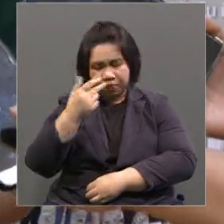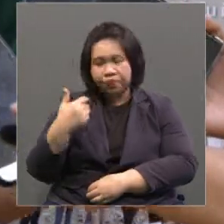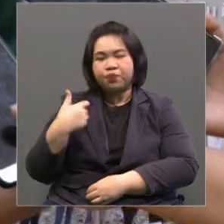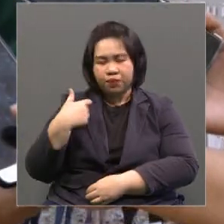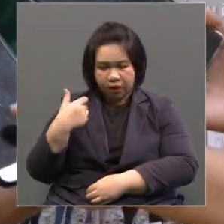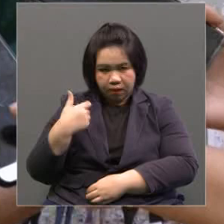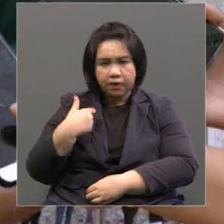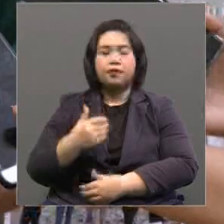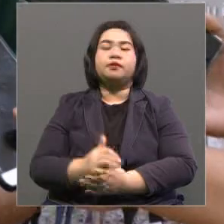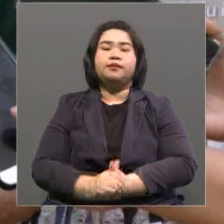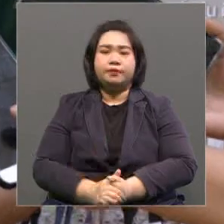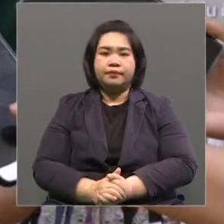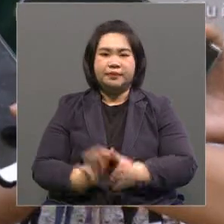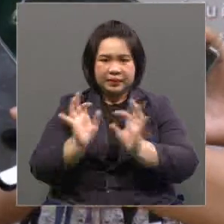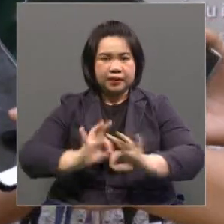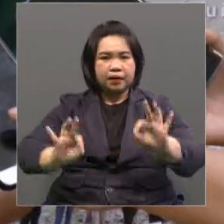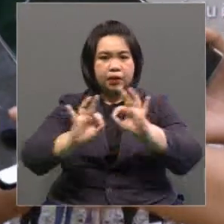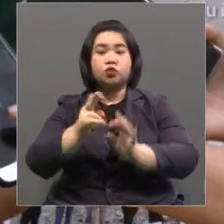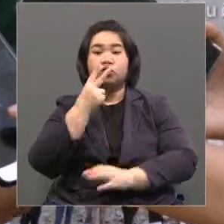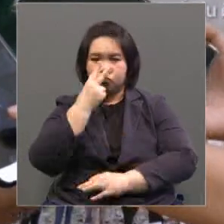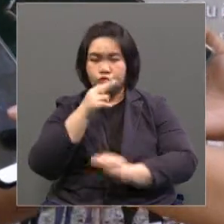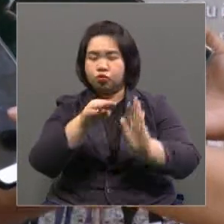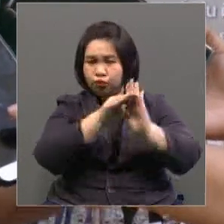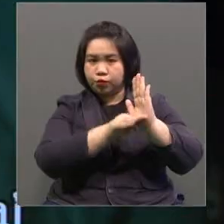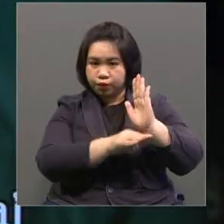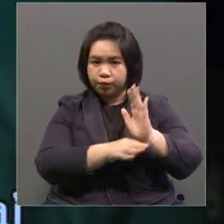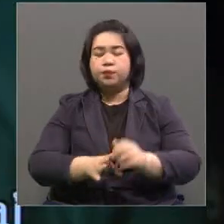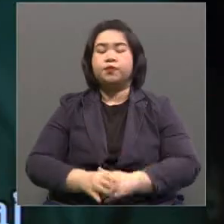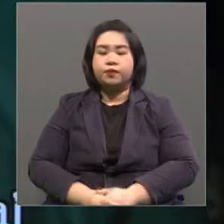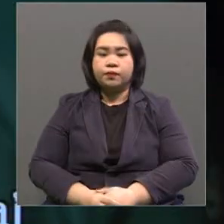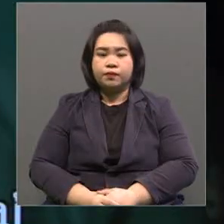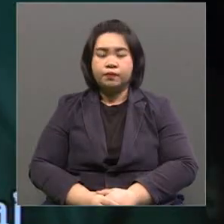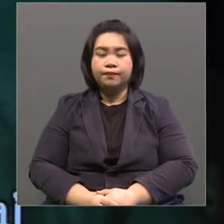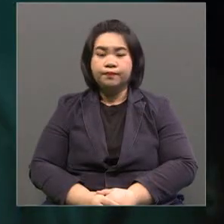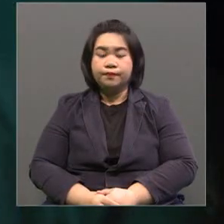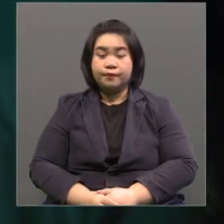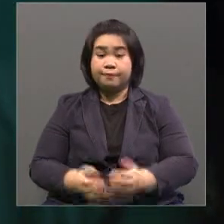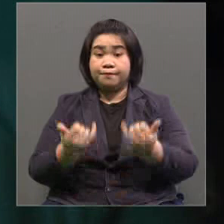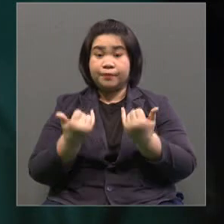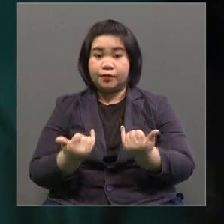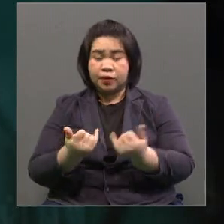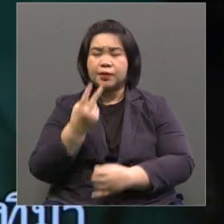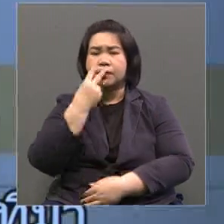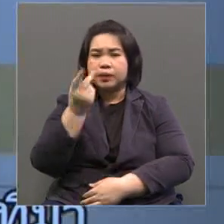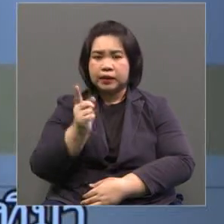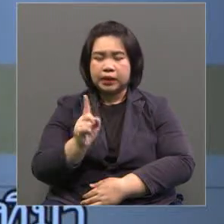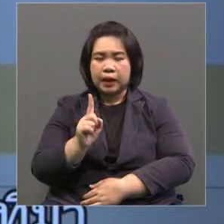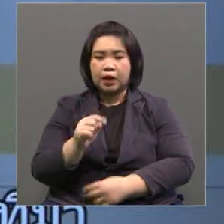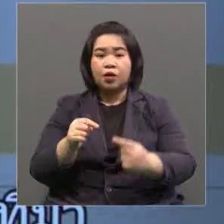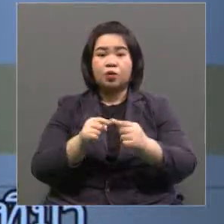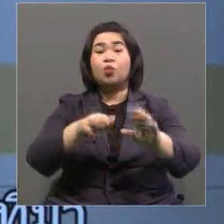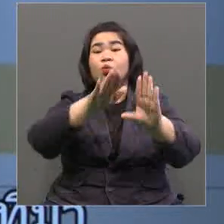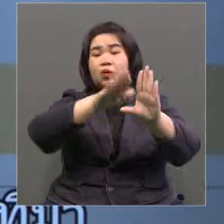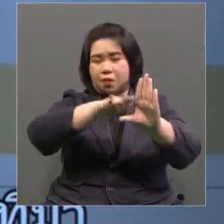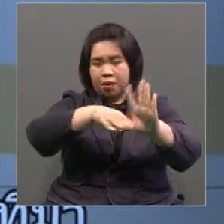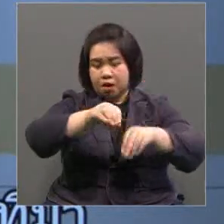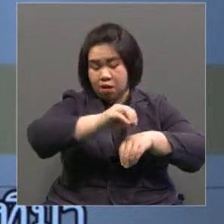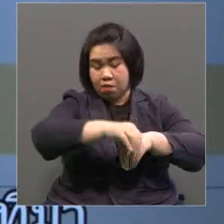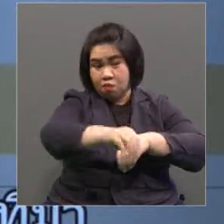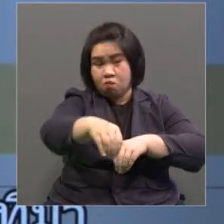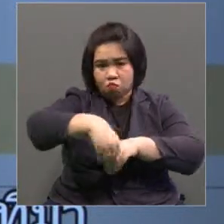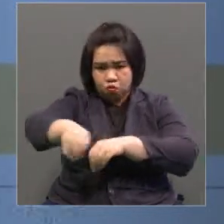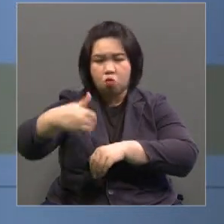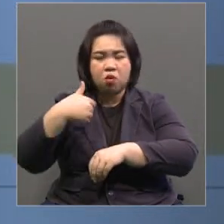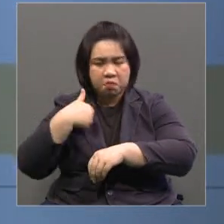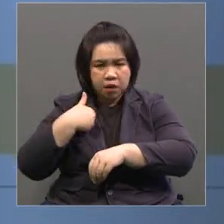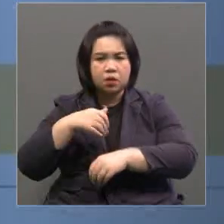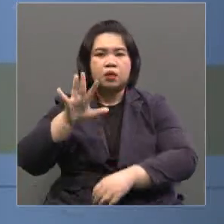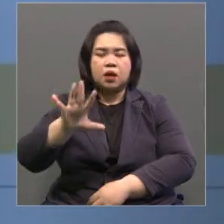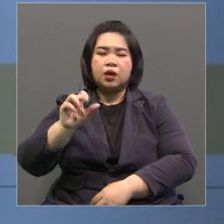า